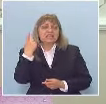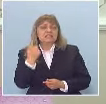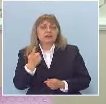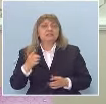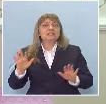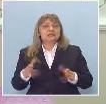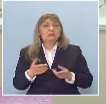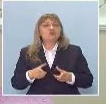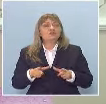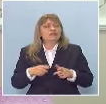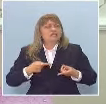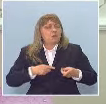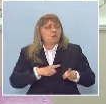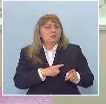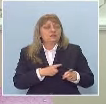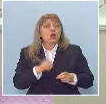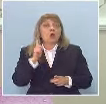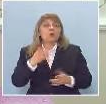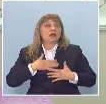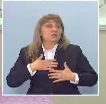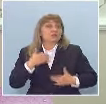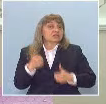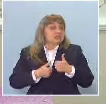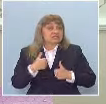започват да се мотивират, особено когато има и състезания.